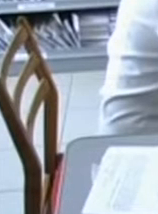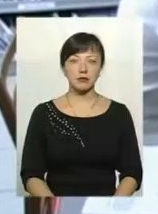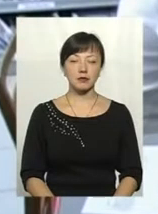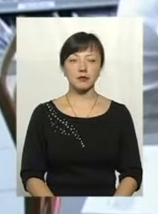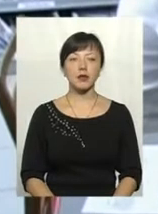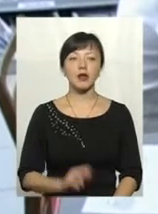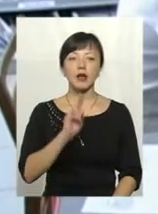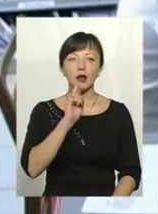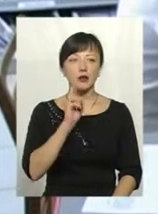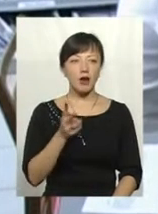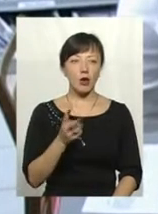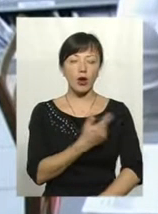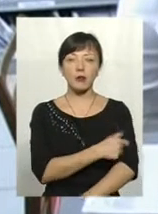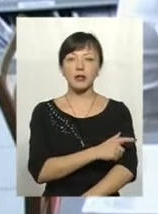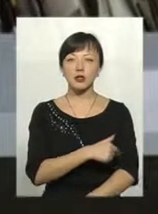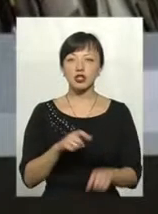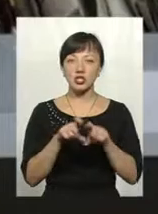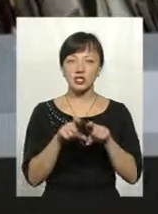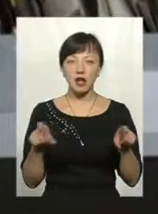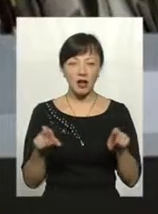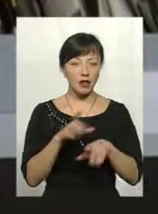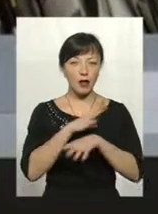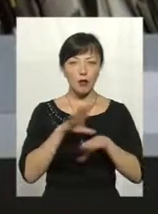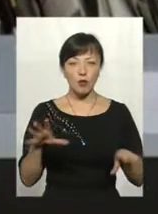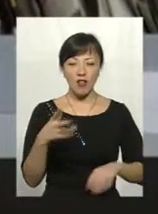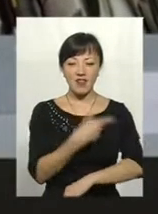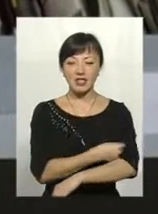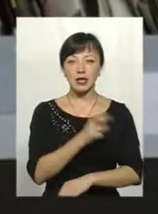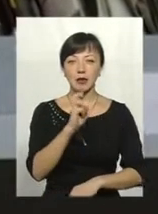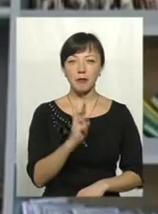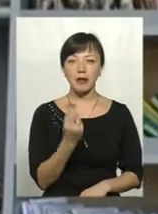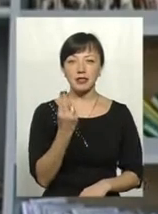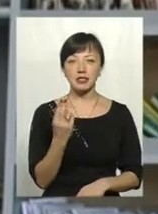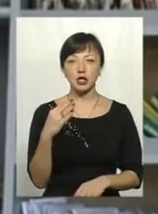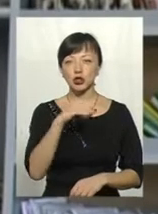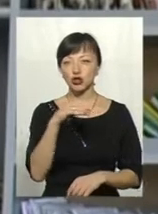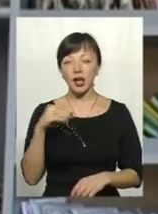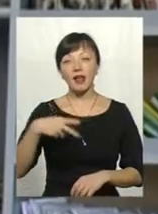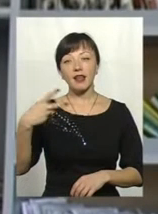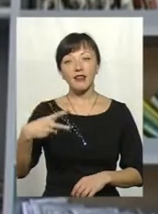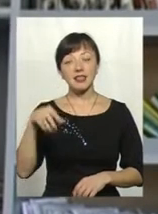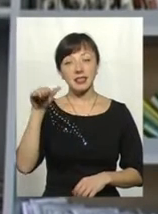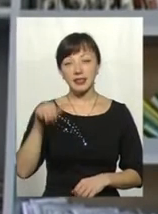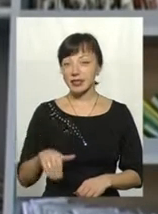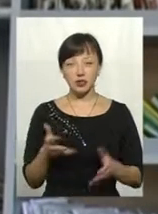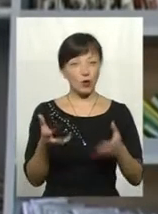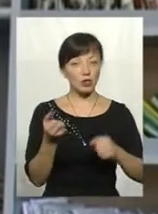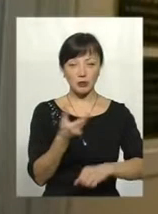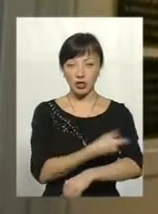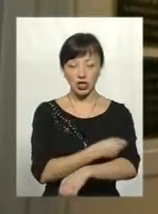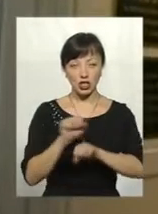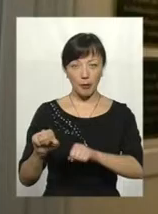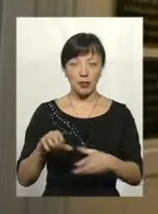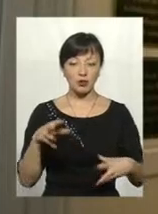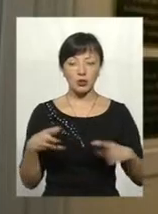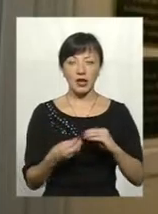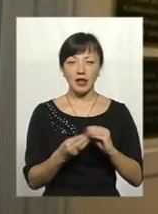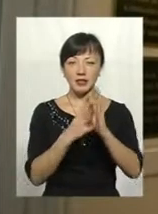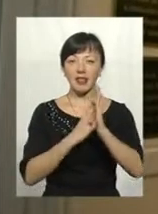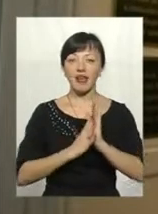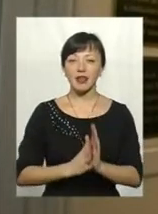2 роки медичні заклади області не бачили вакцини БЦЖ. 20 тисяч новонароджених за цей період не отримали щеплень. У результаті лише за